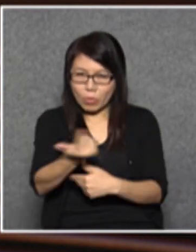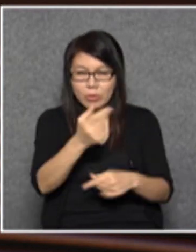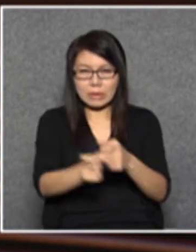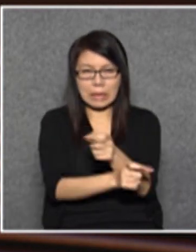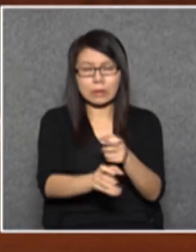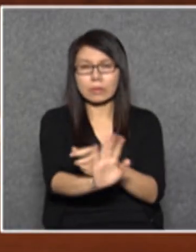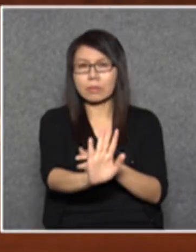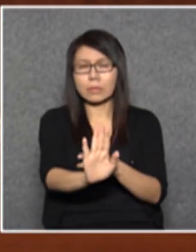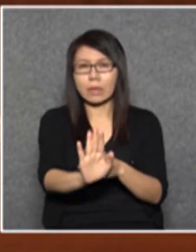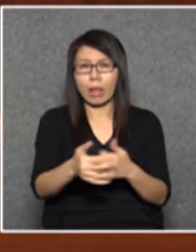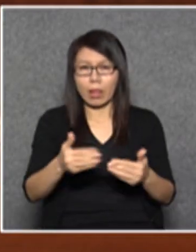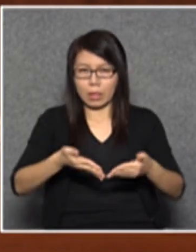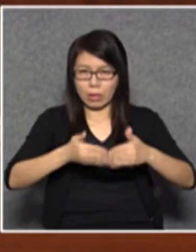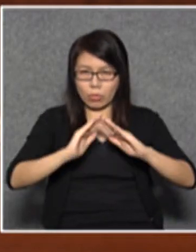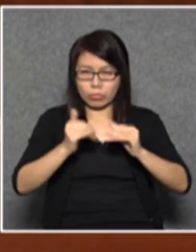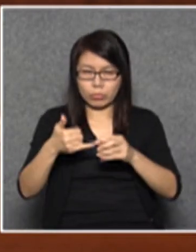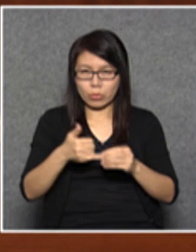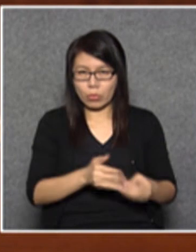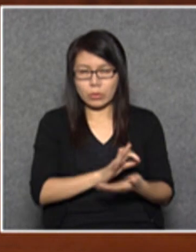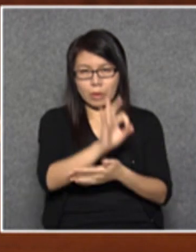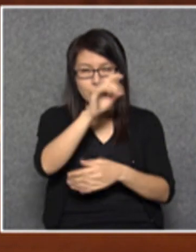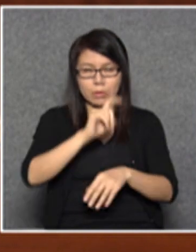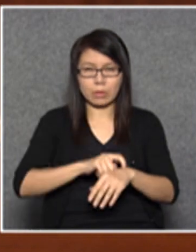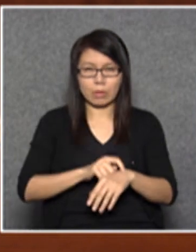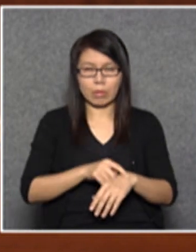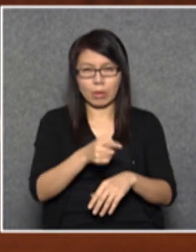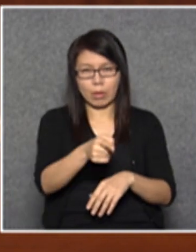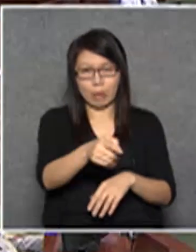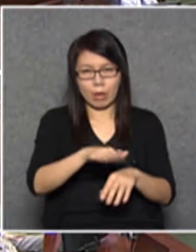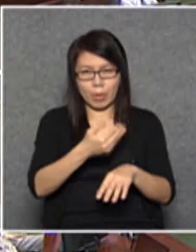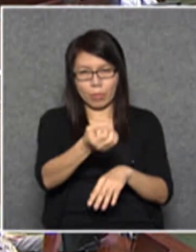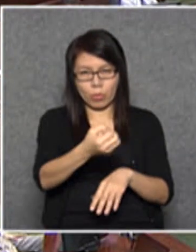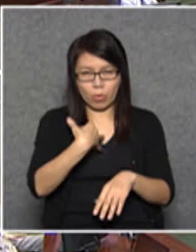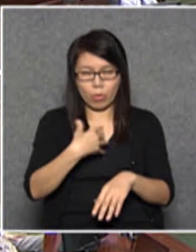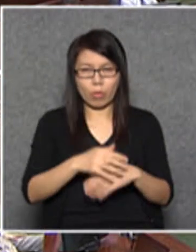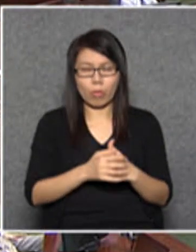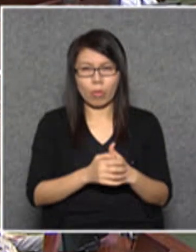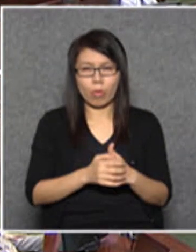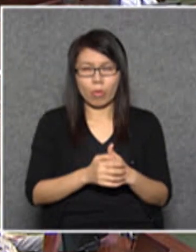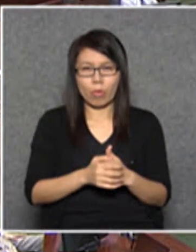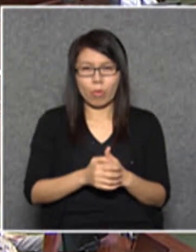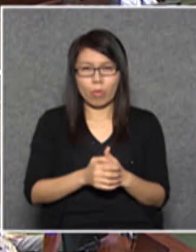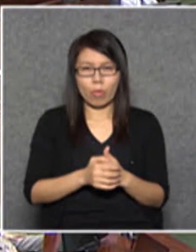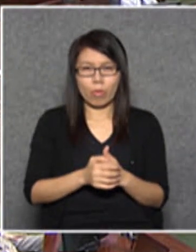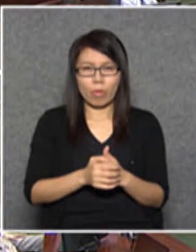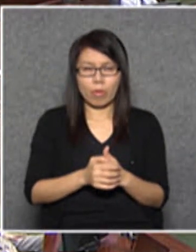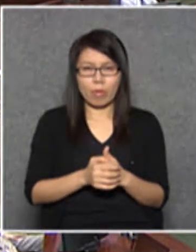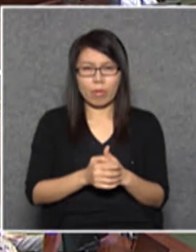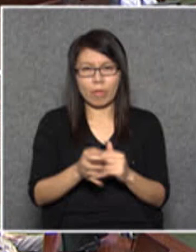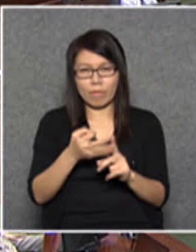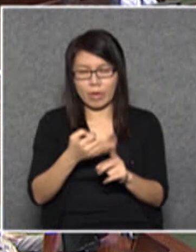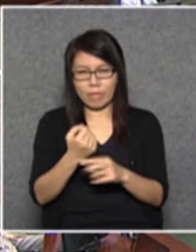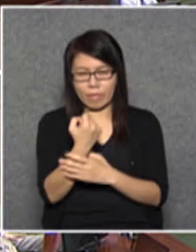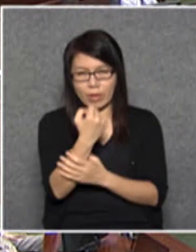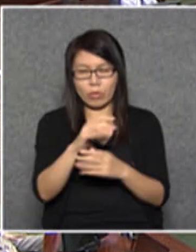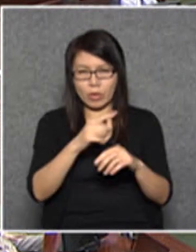咧就一拖就拖咗三年。你頭先剛剛咧都同佢哋同啲非反對派嘅議員咧